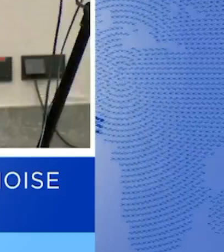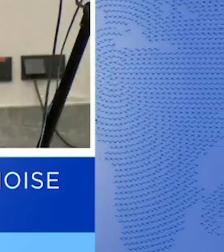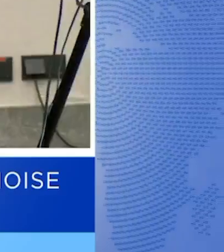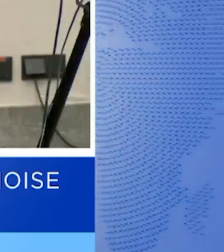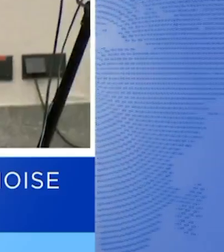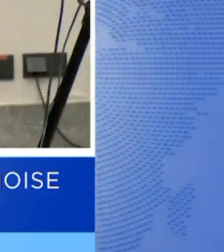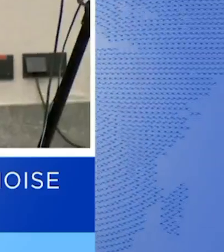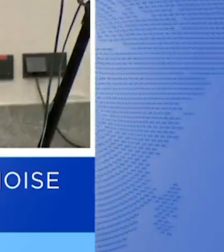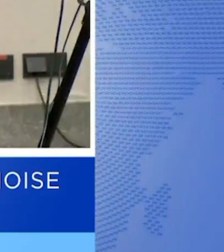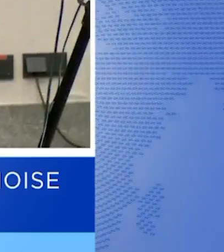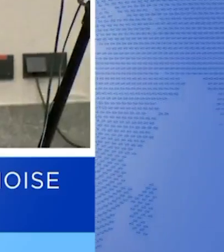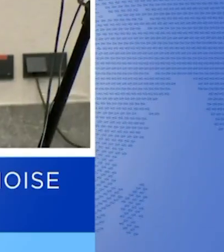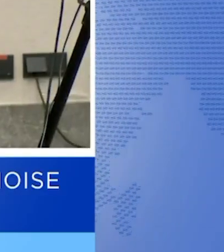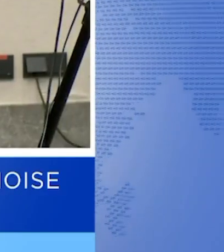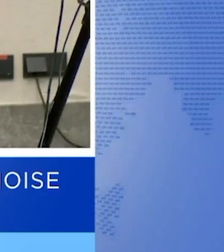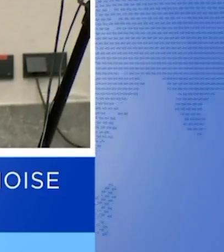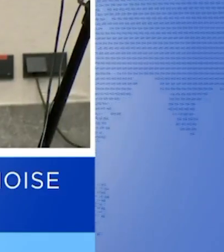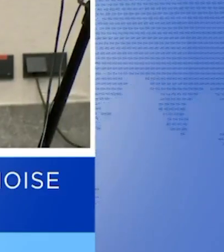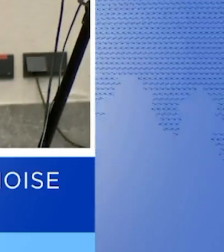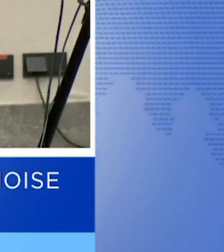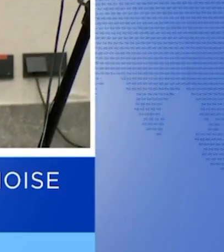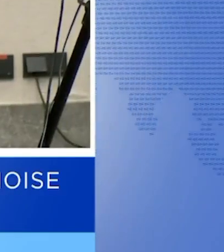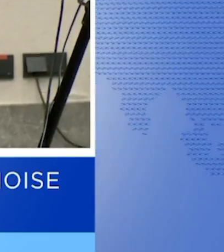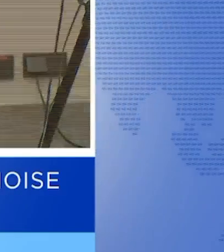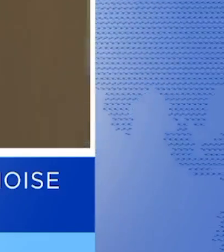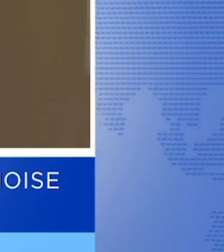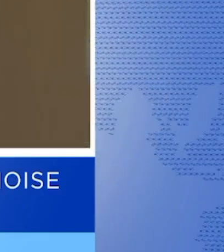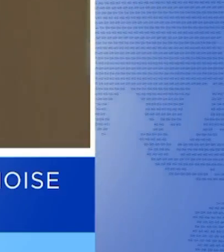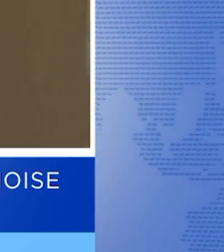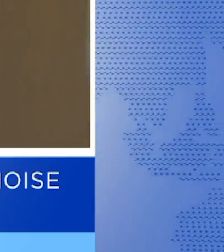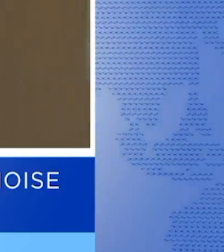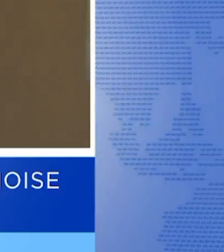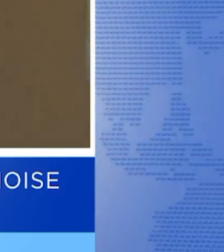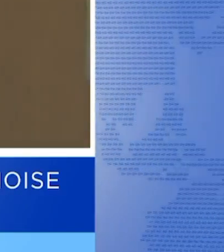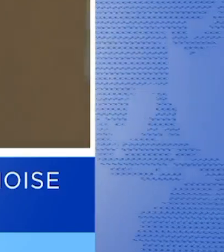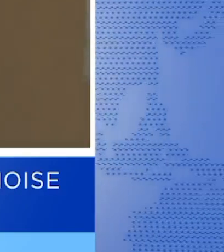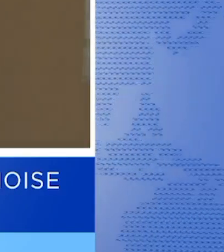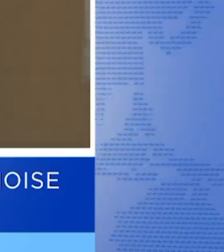qui intervient avant les négociations intergouvernementales prévu en juillen